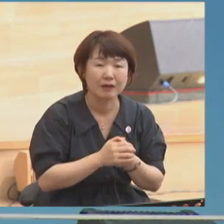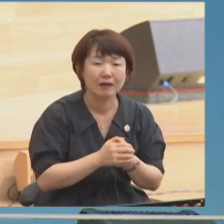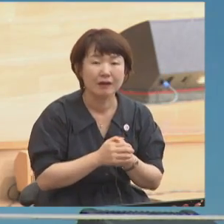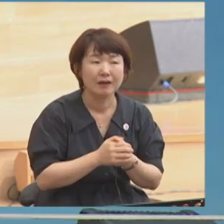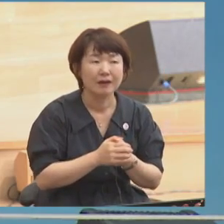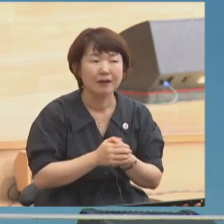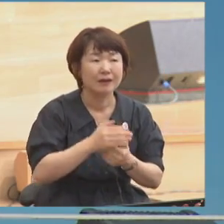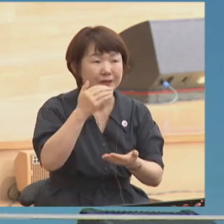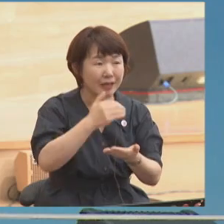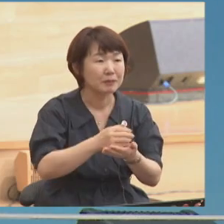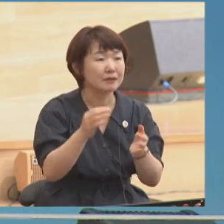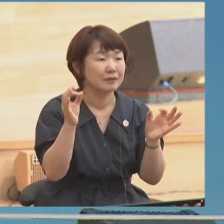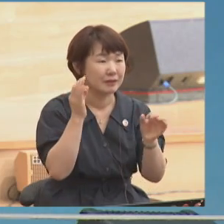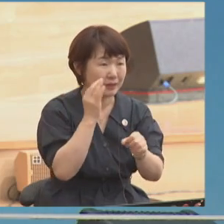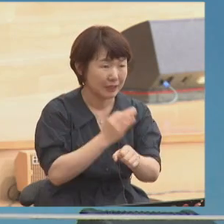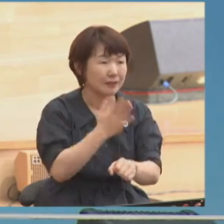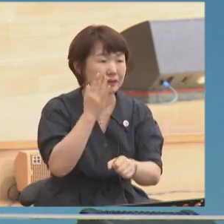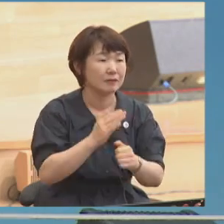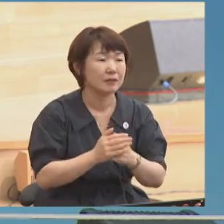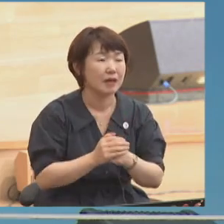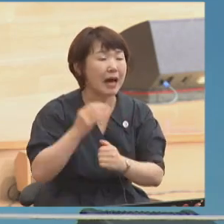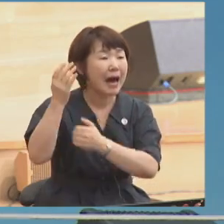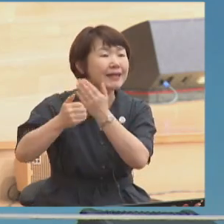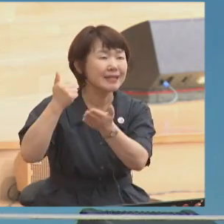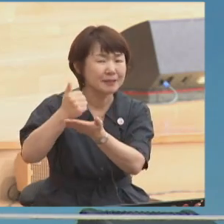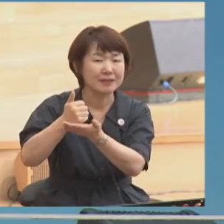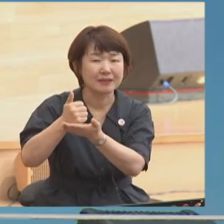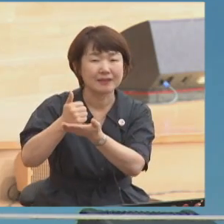답은 간단해요. 하나님이